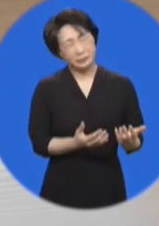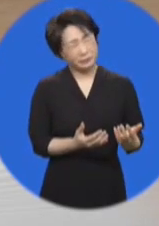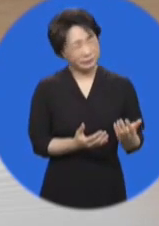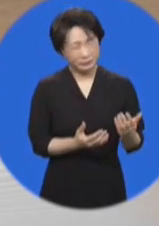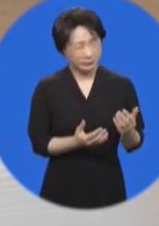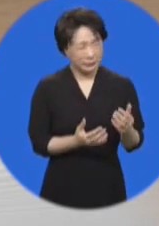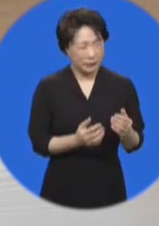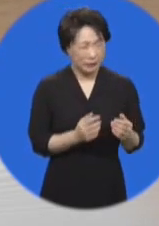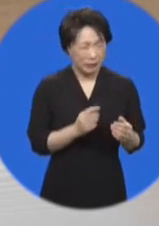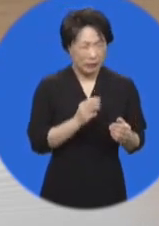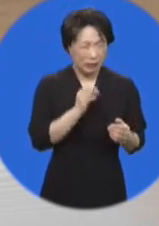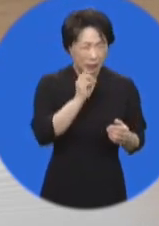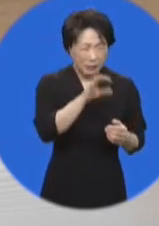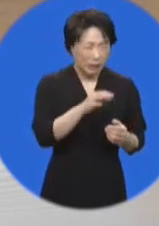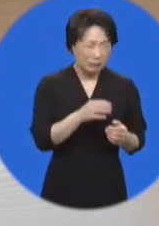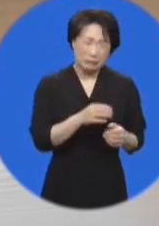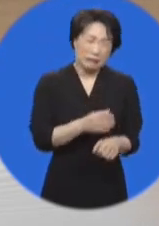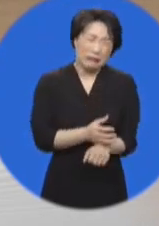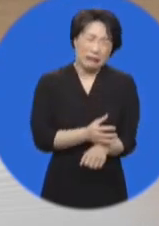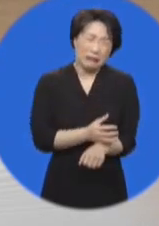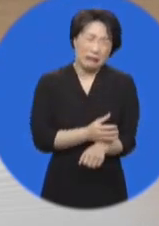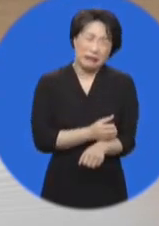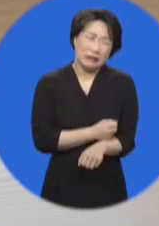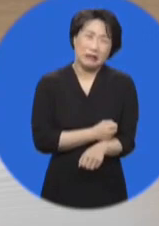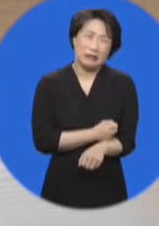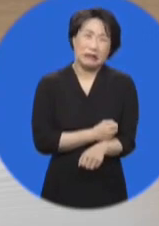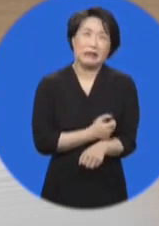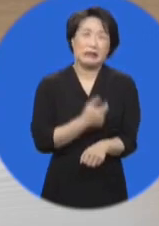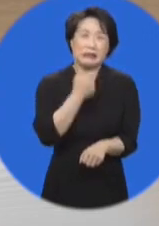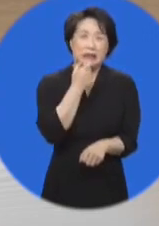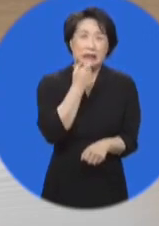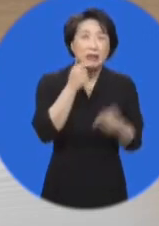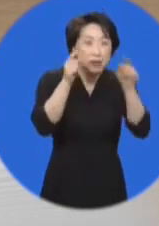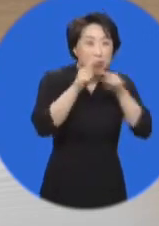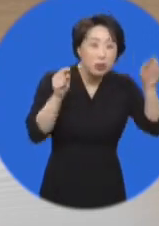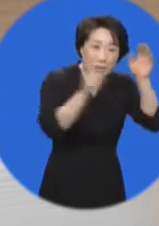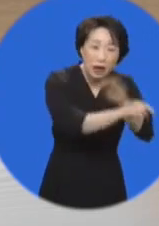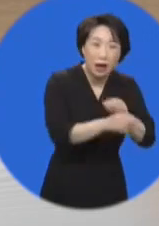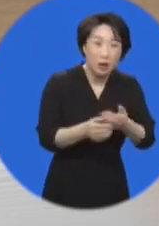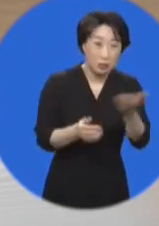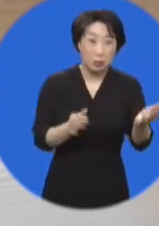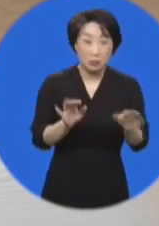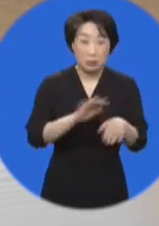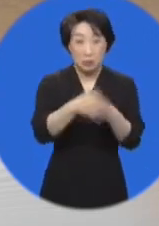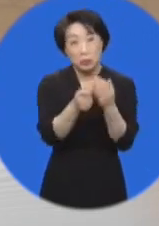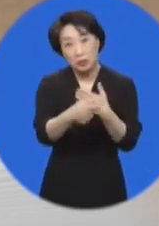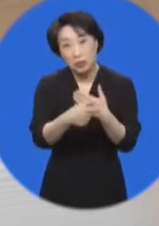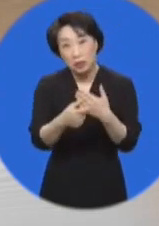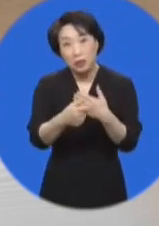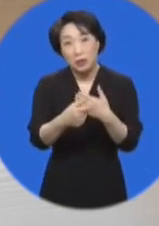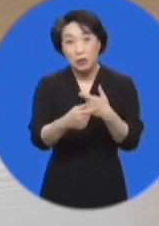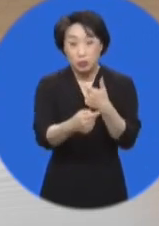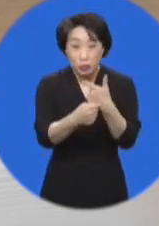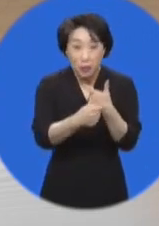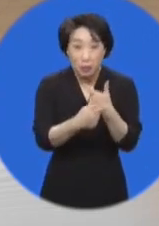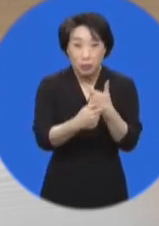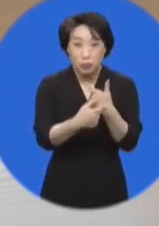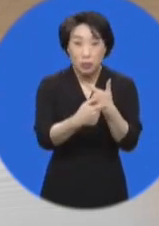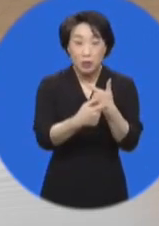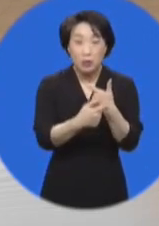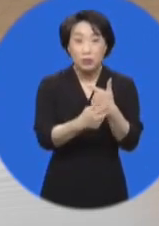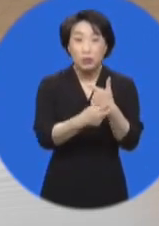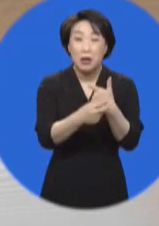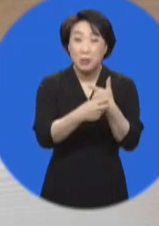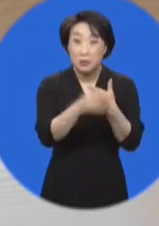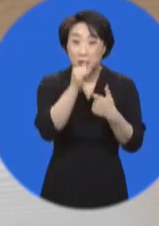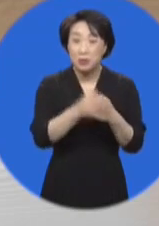말하기도 끔찍하고 싫은 지옥. 부자가 음부라는 지옥에서 뭐라고 그랬어?